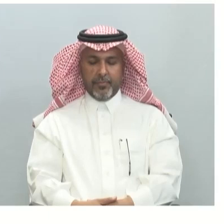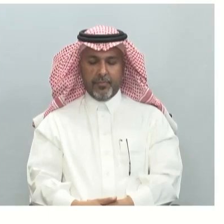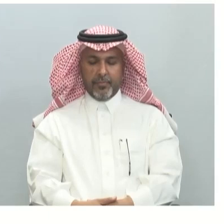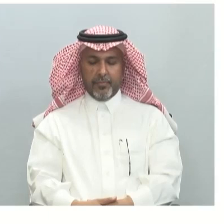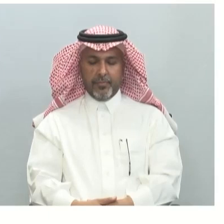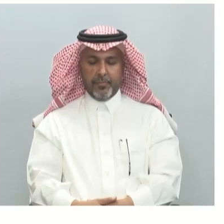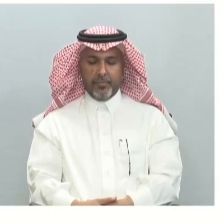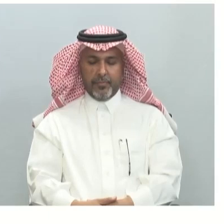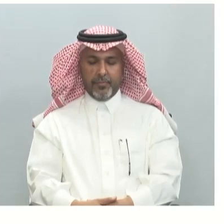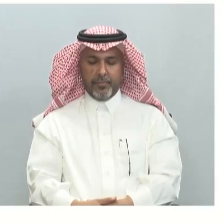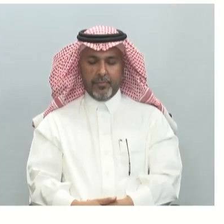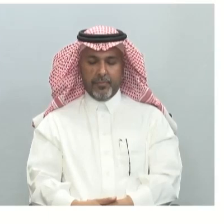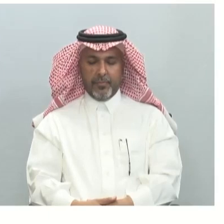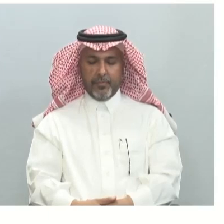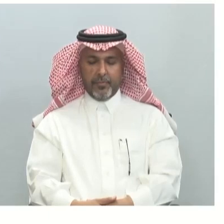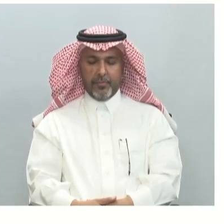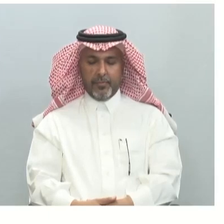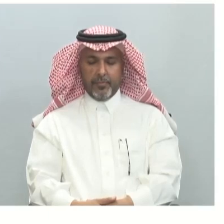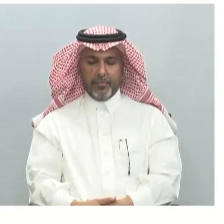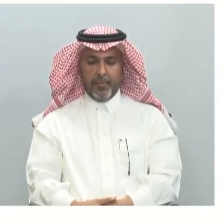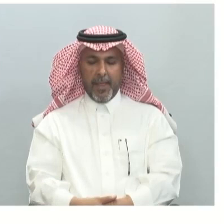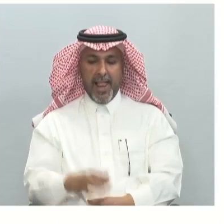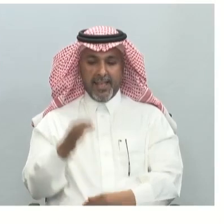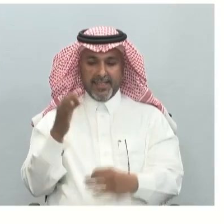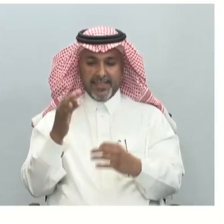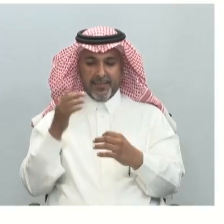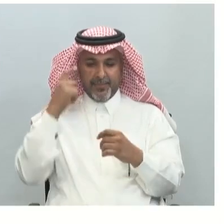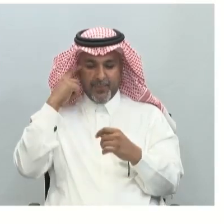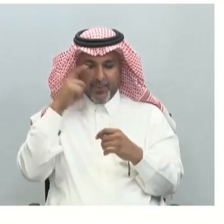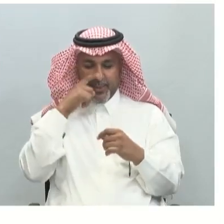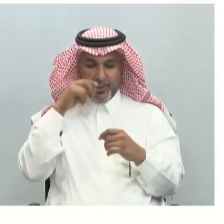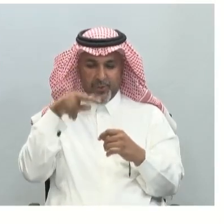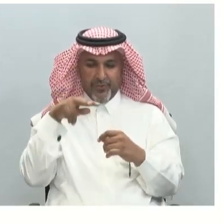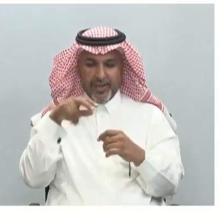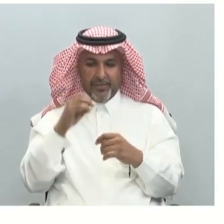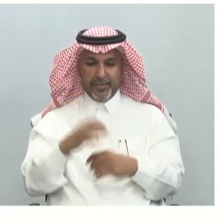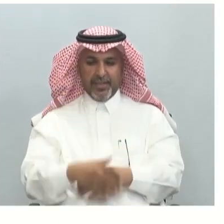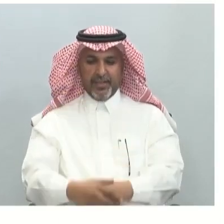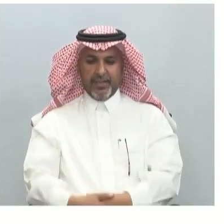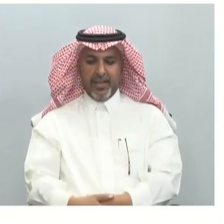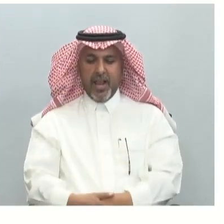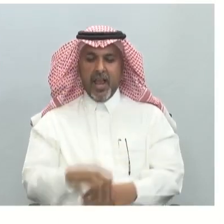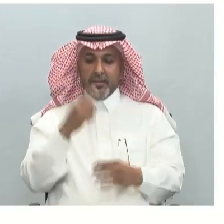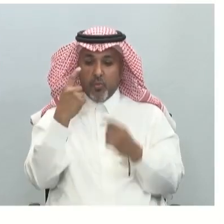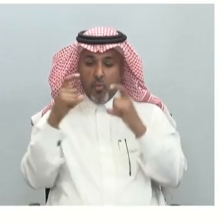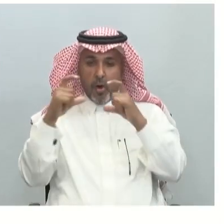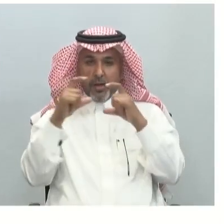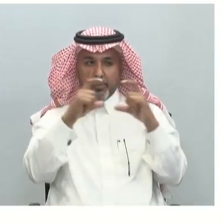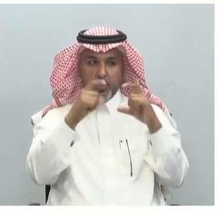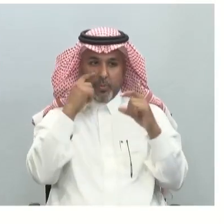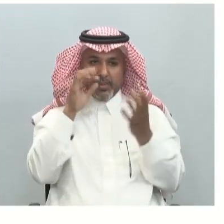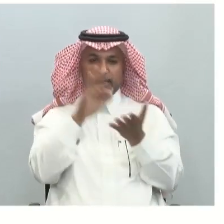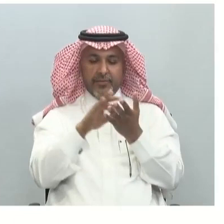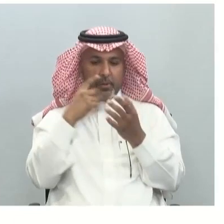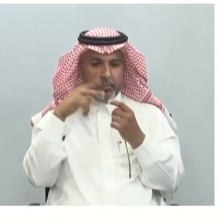عددا واحدا وهذا ايضا عدد واحد واحد من هذول القوسين قيمته صفرا ويمكن كلهم بعد